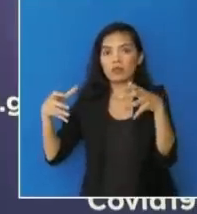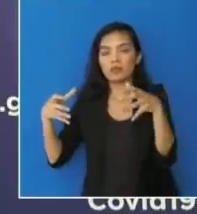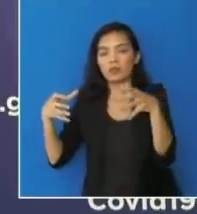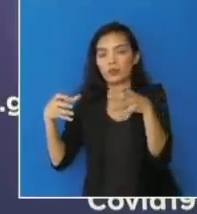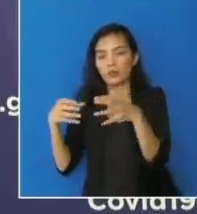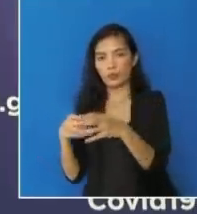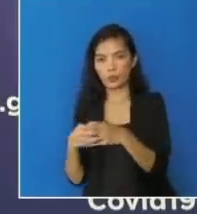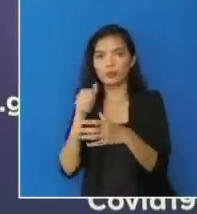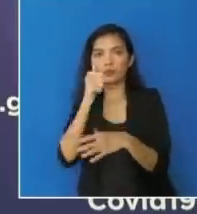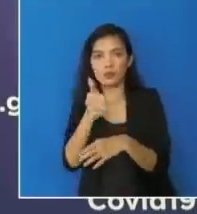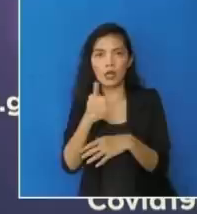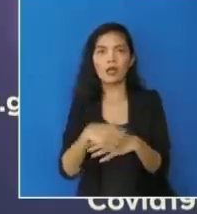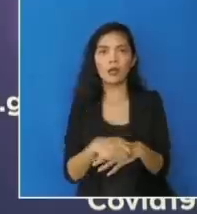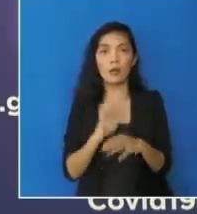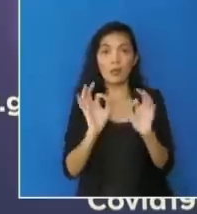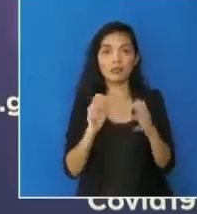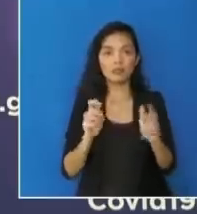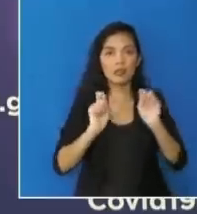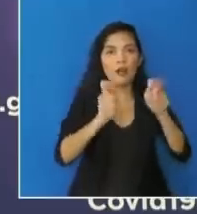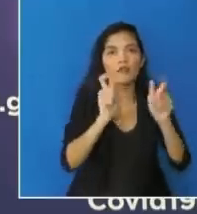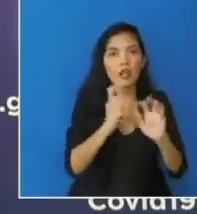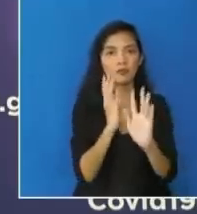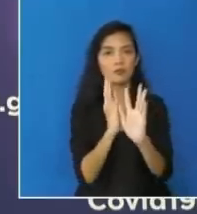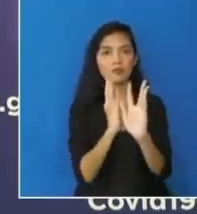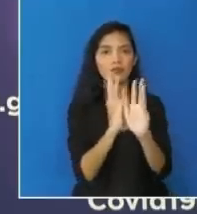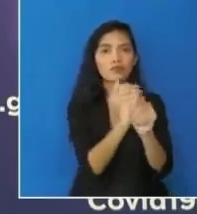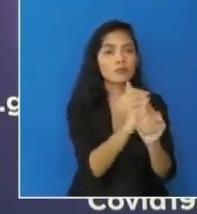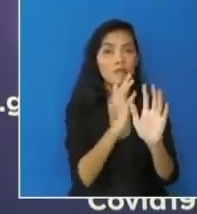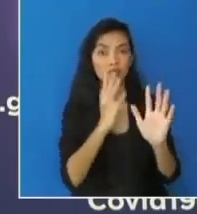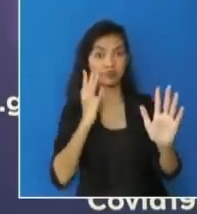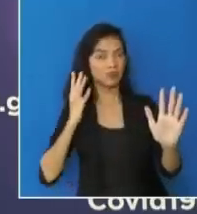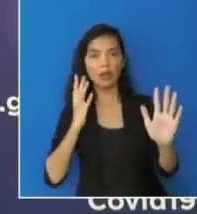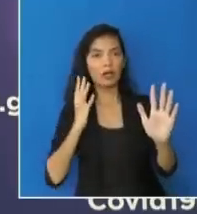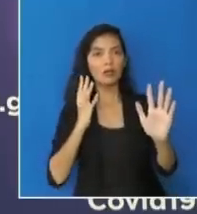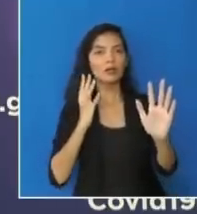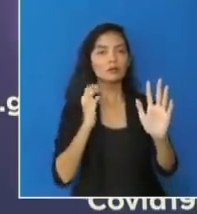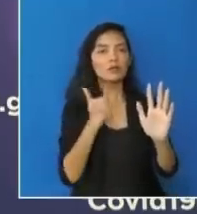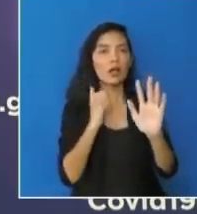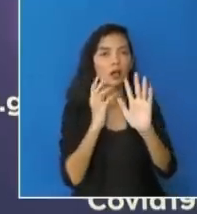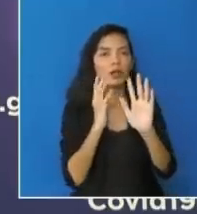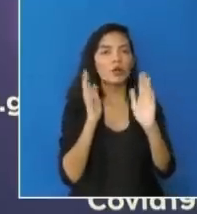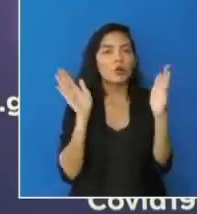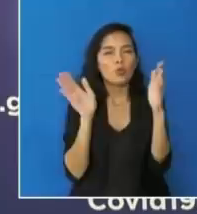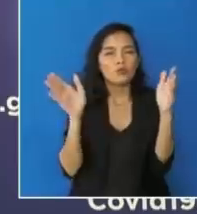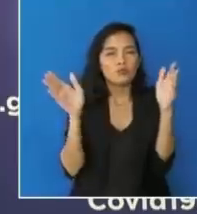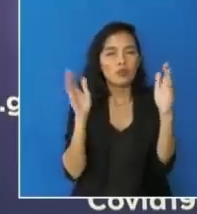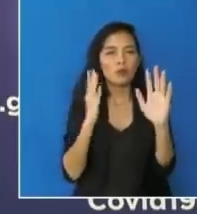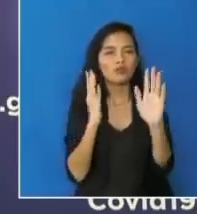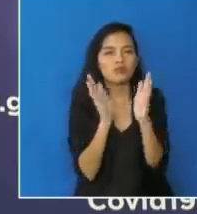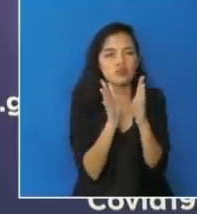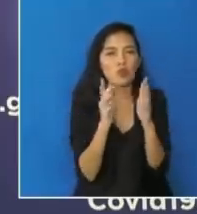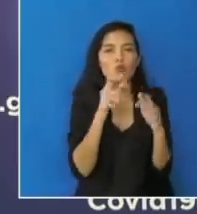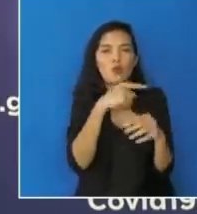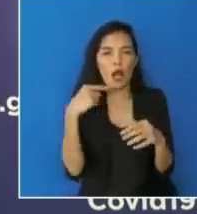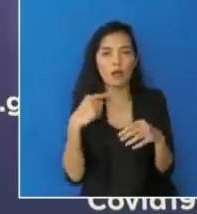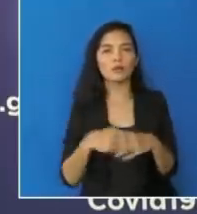proses administrasi pendaftaran dalam rangka konsultasi medis. Dan ini juga akan berperan cukup